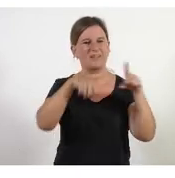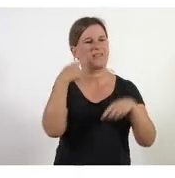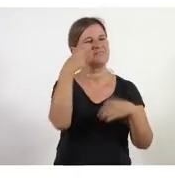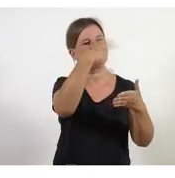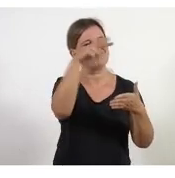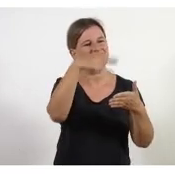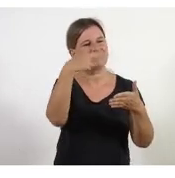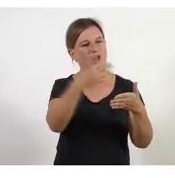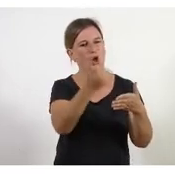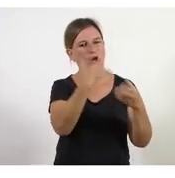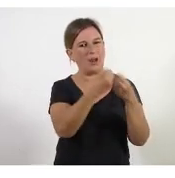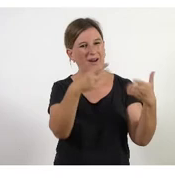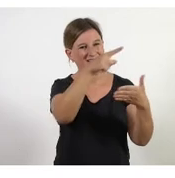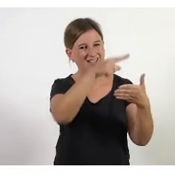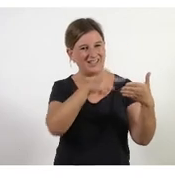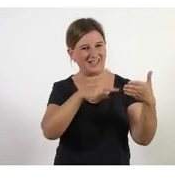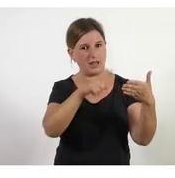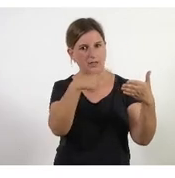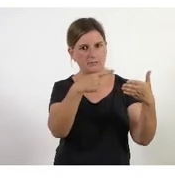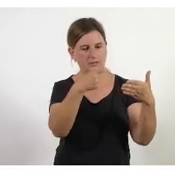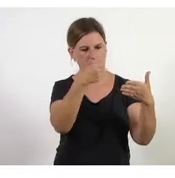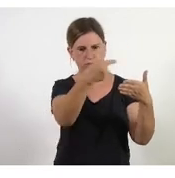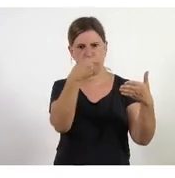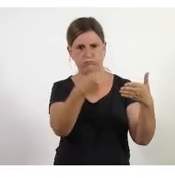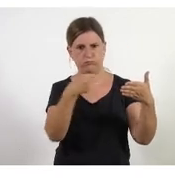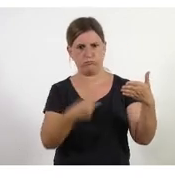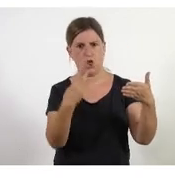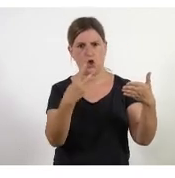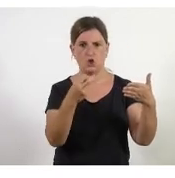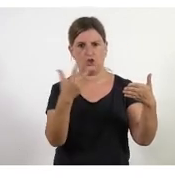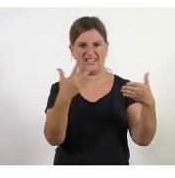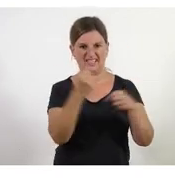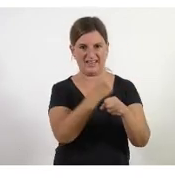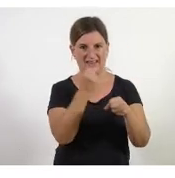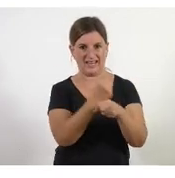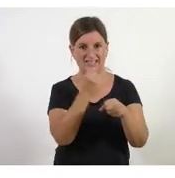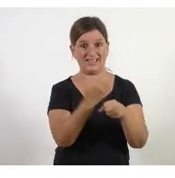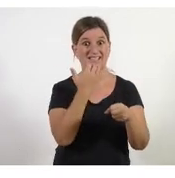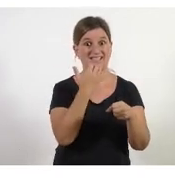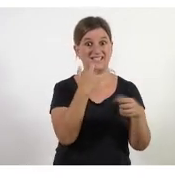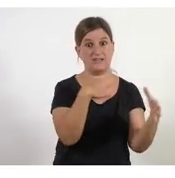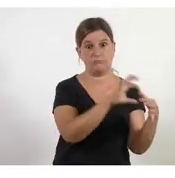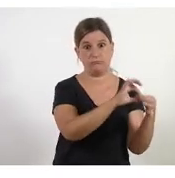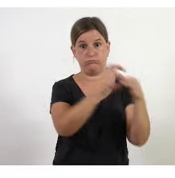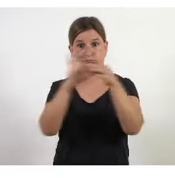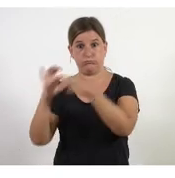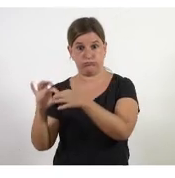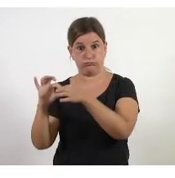i d'ell en surten dos o tres tasques. Doncs si tenim integrada l'aplicació de